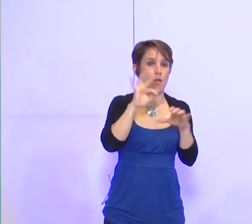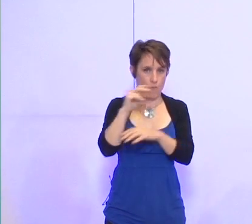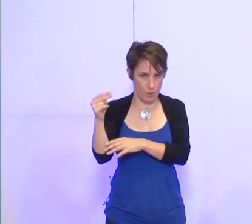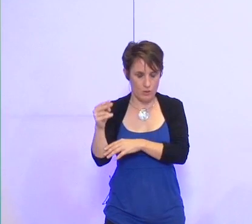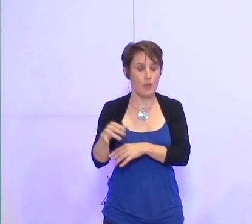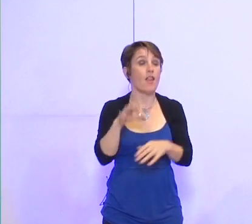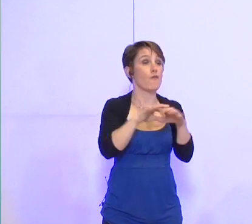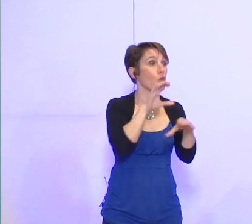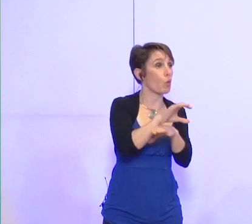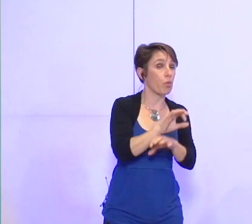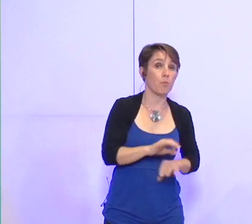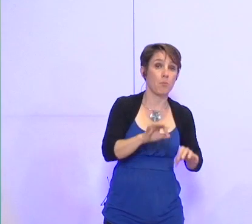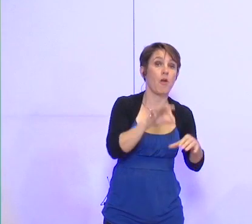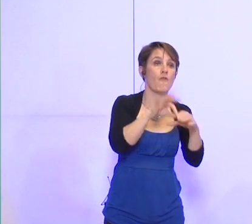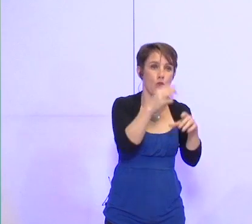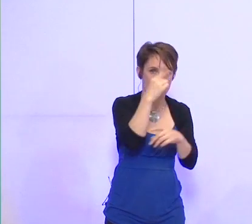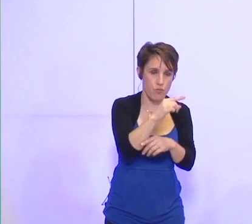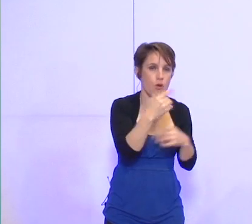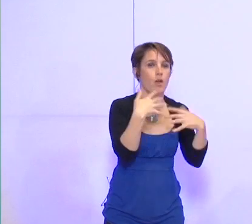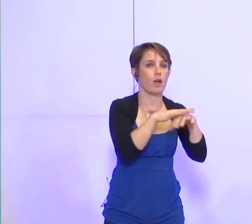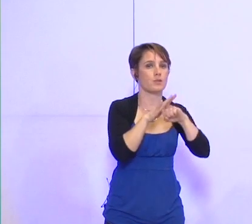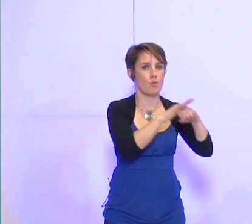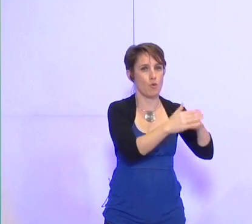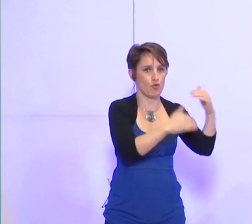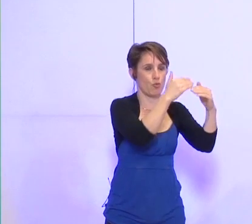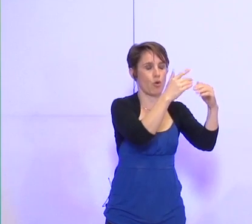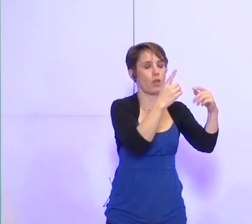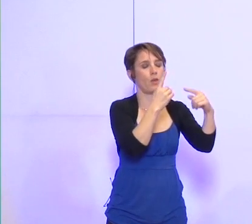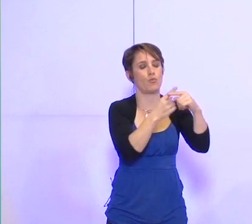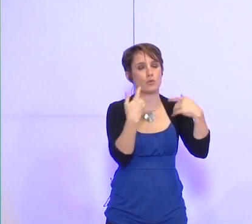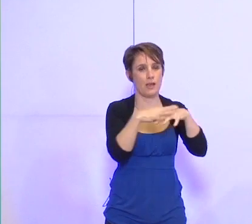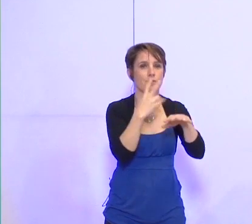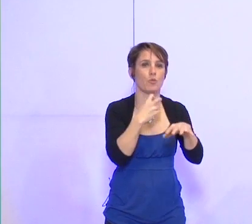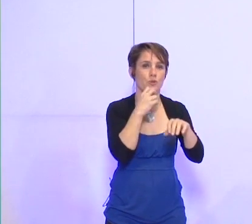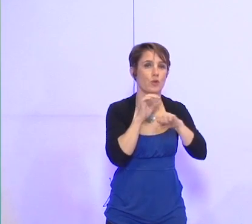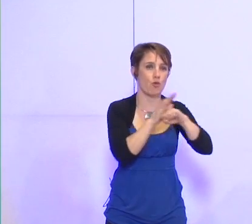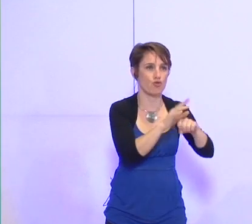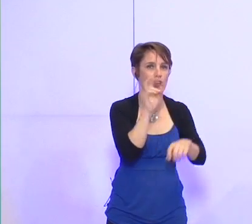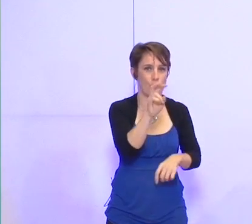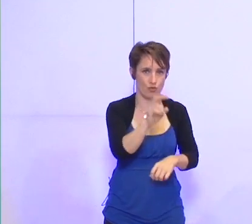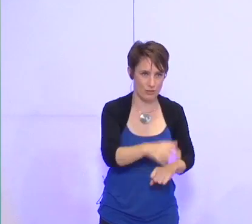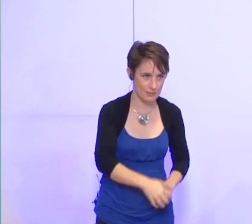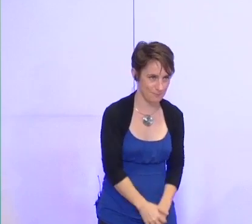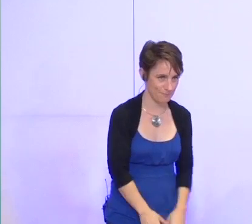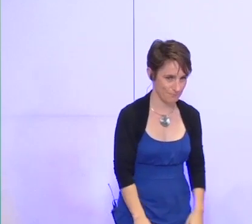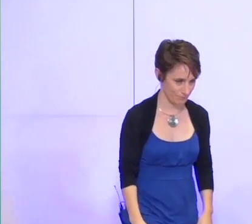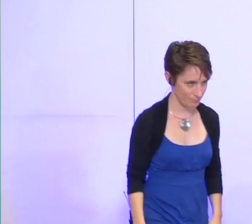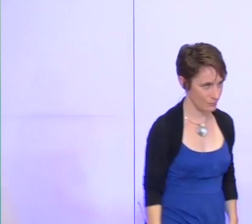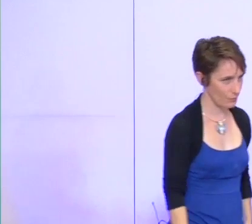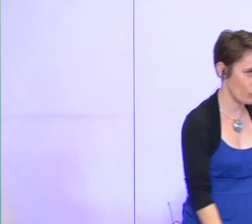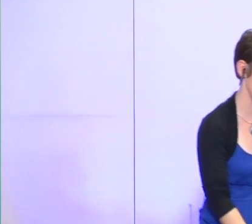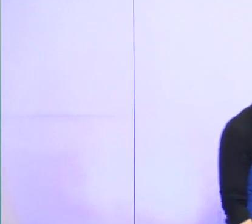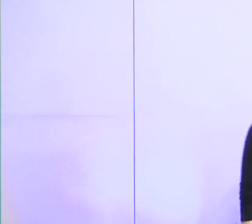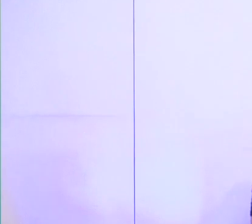Qui est contre ? Qui est pour ? Le Rassemblement de gauche et de progrès, le Rassemblement citoyen de la gauche et les écologistes. Cette délibération est donc